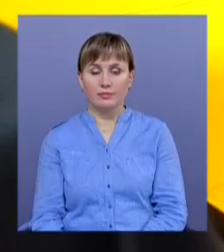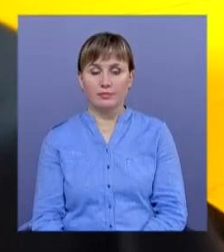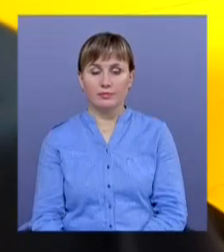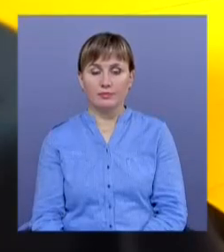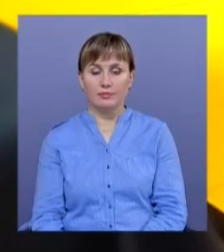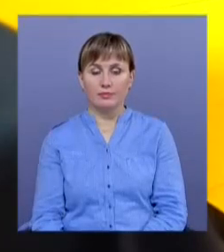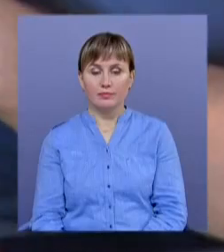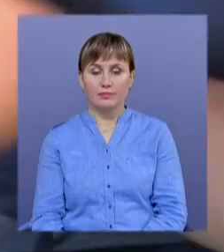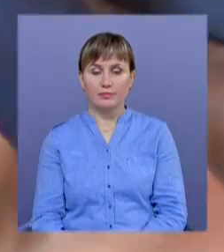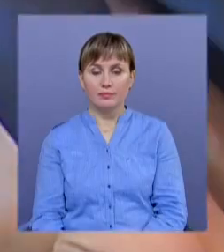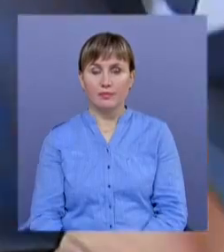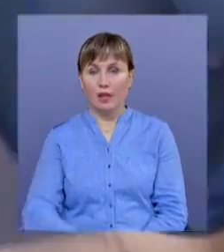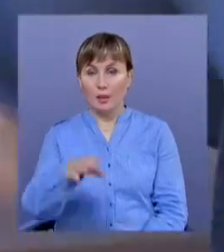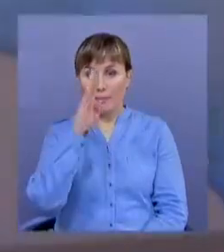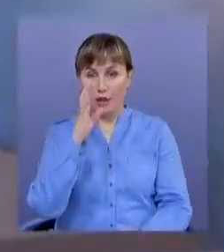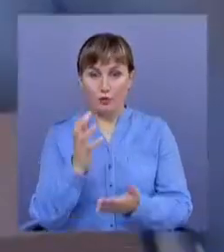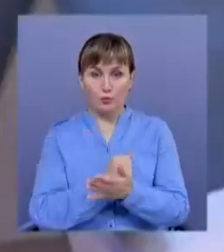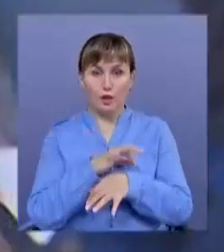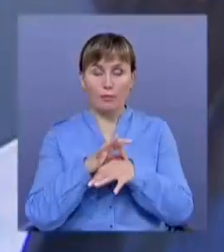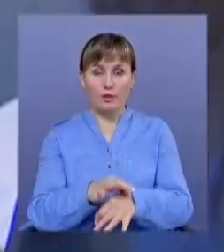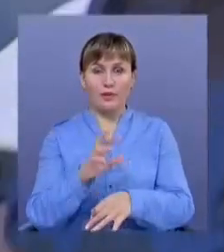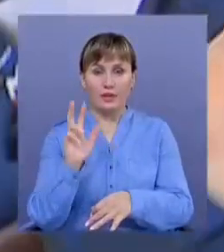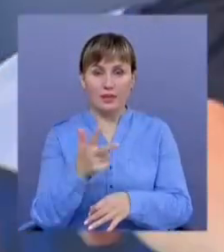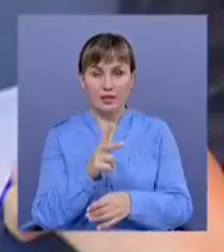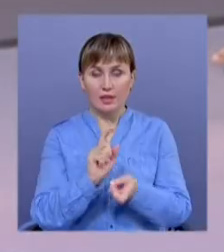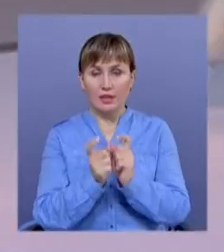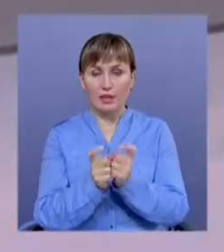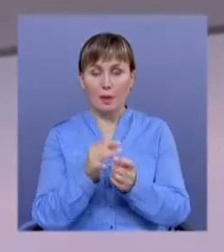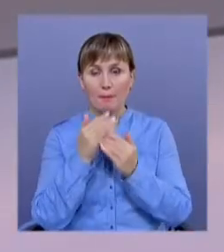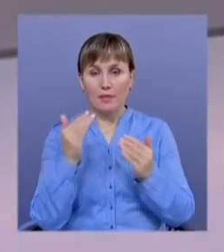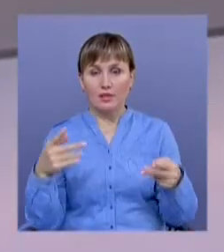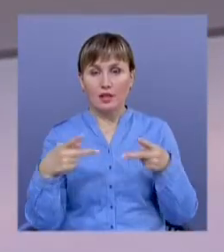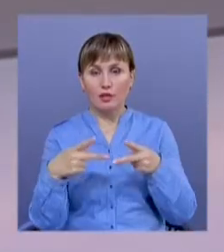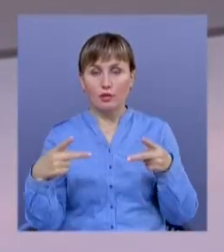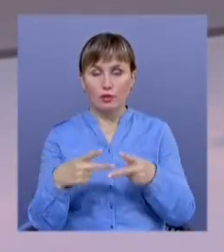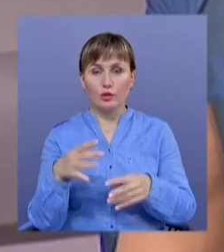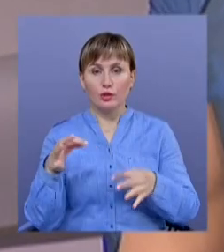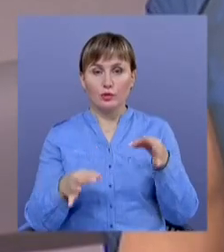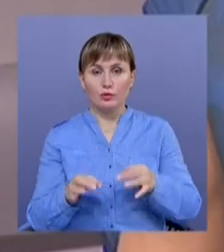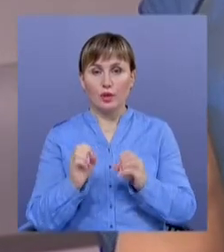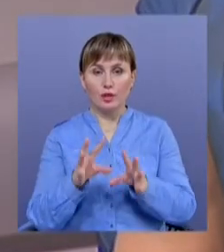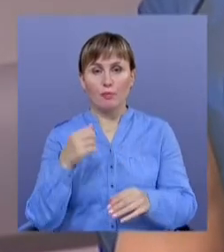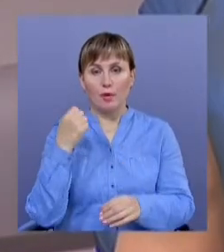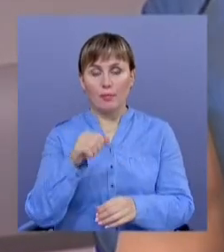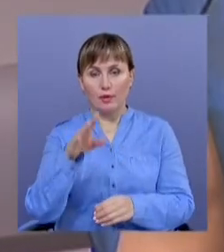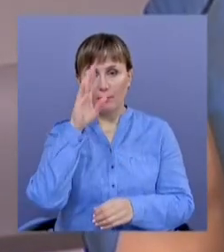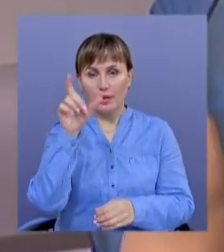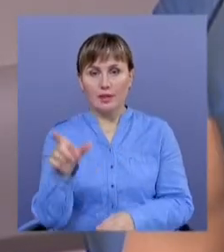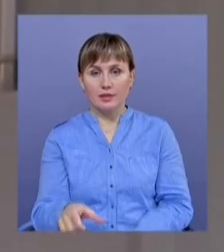Заканчивай. Все, стоп. Парень с успехом провел 3 схватки. В последней при равном счете судьи отдали победу